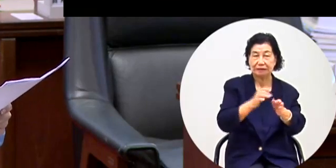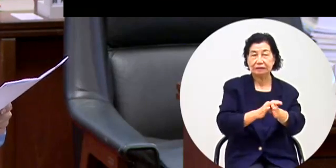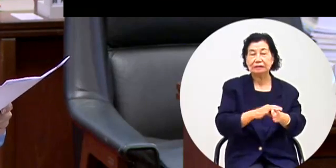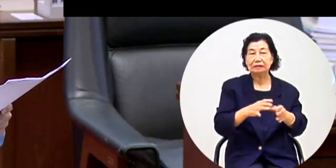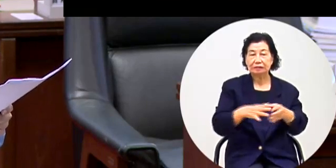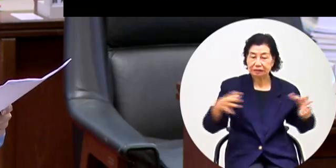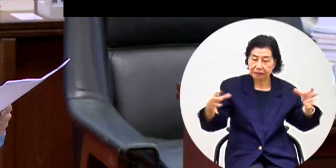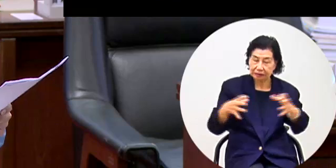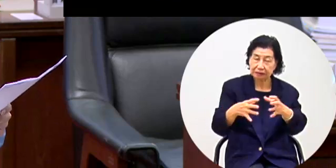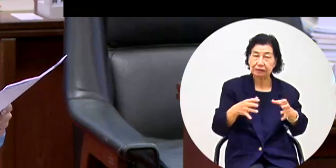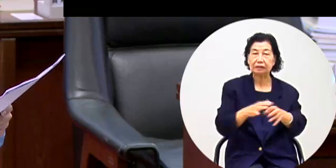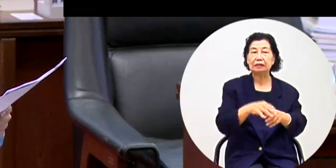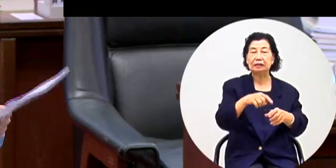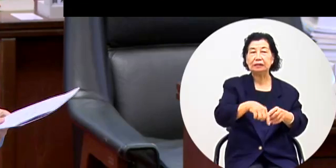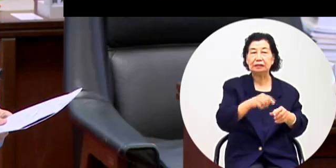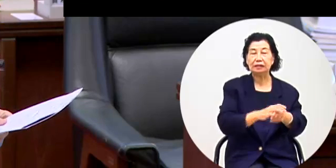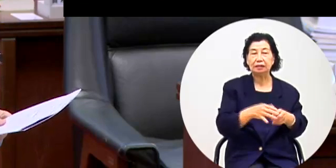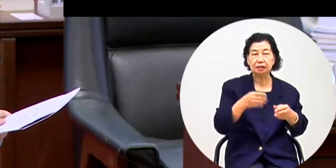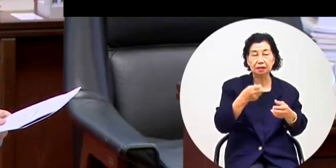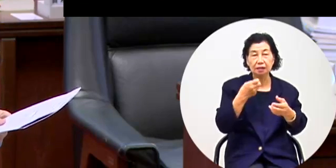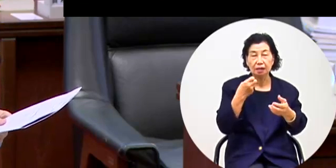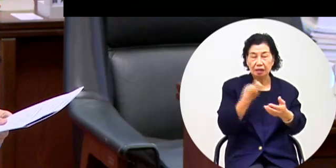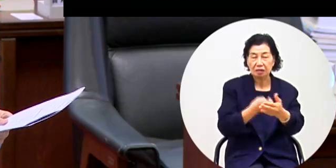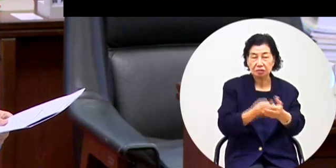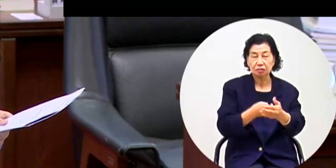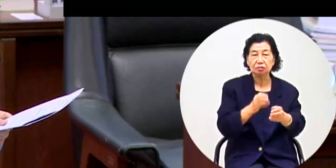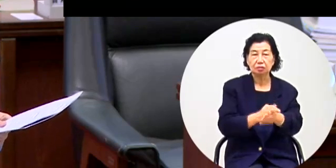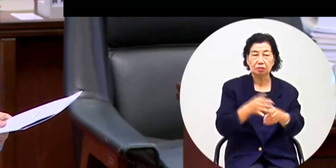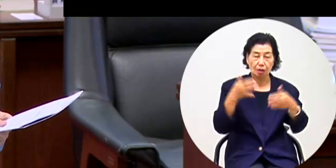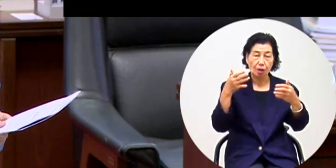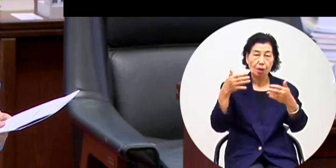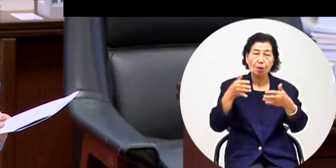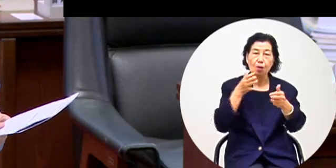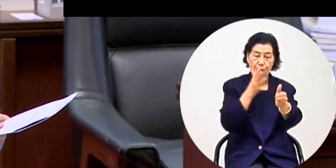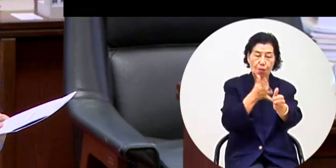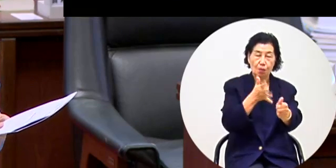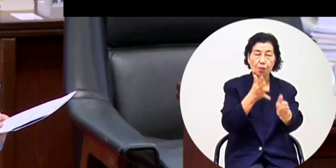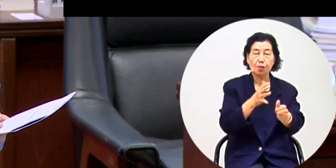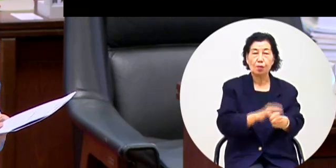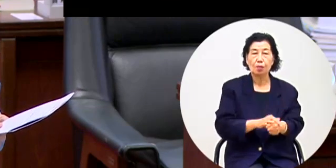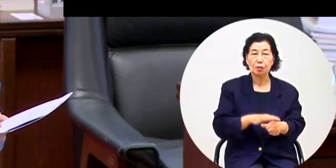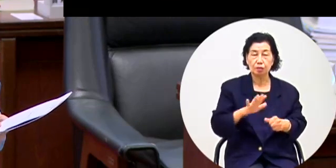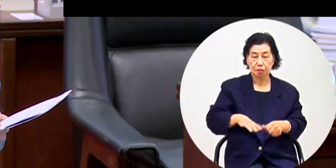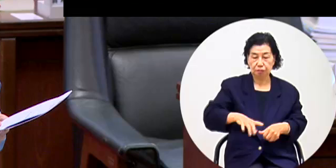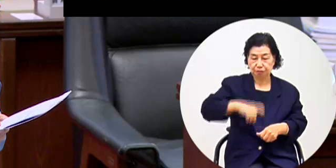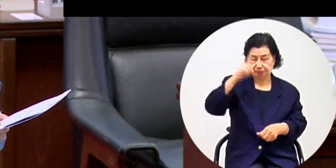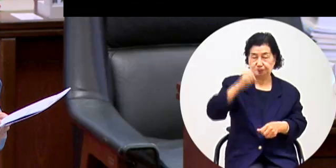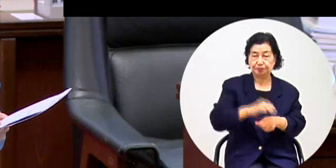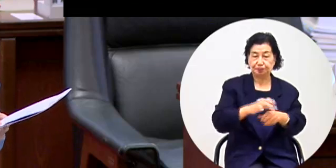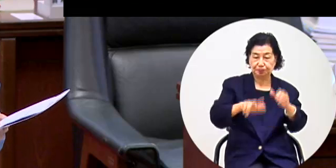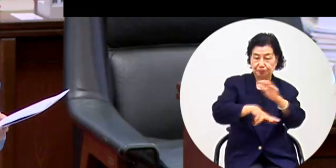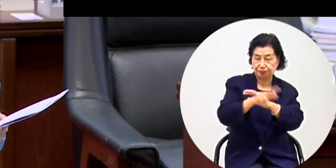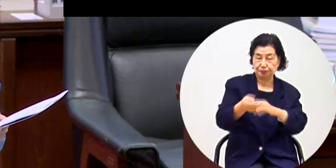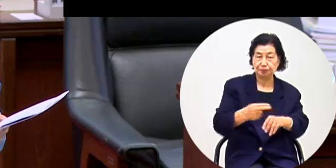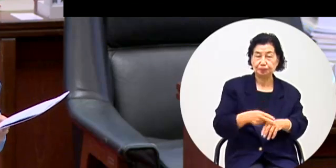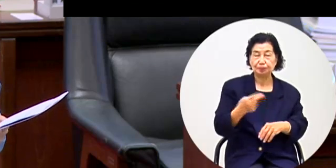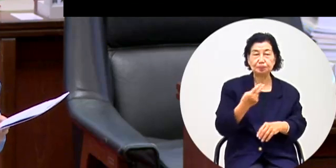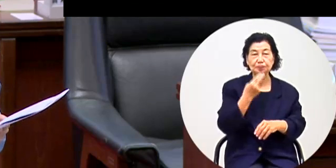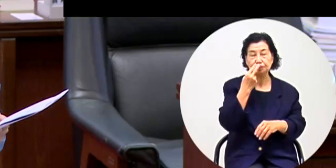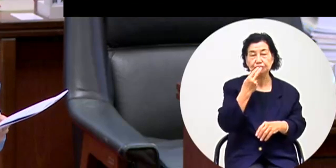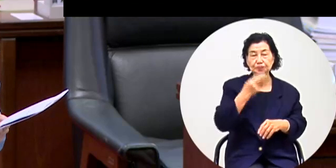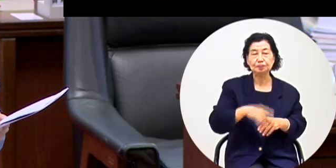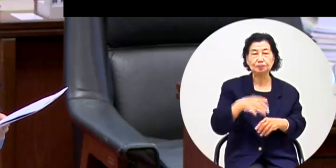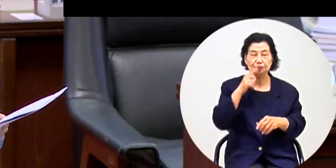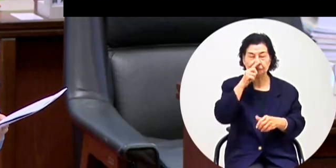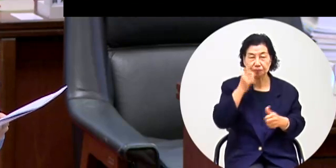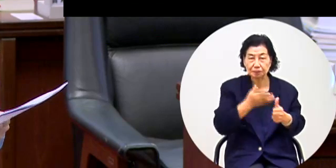那我们今天除了就说一刚开始讲到空污之外，我要讲到其实焚化炉也不遑多让啊。我一直以来提的焚化